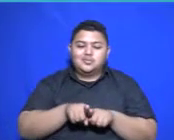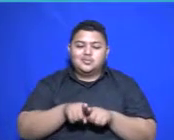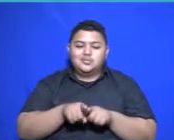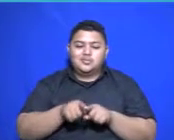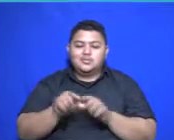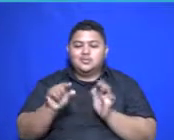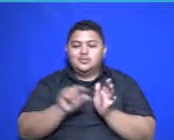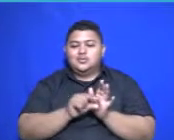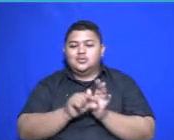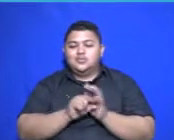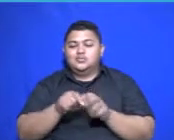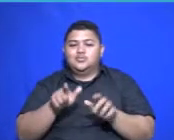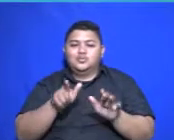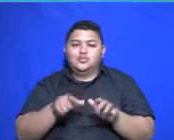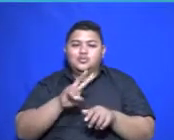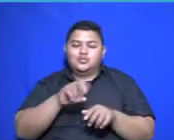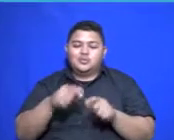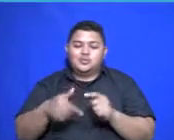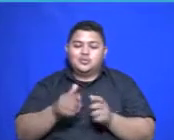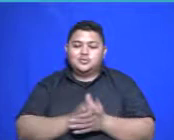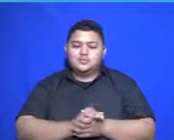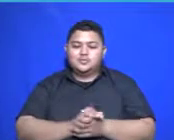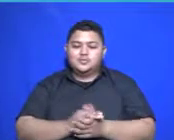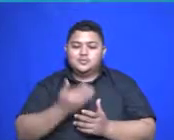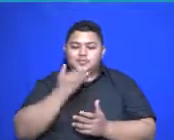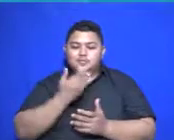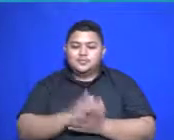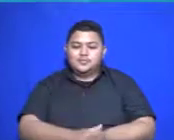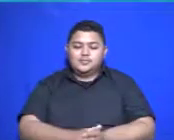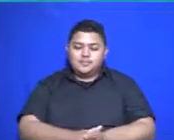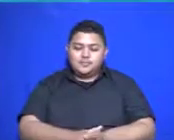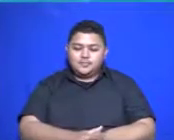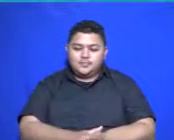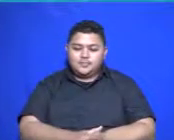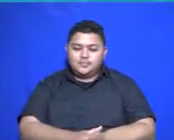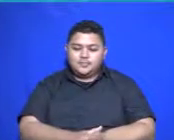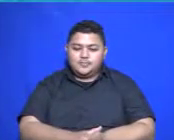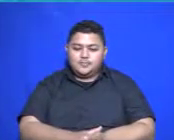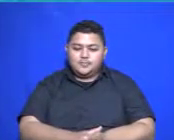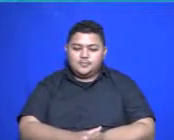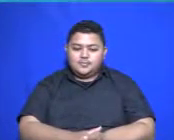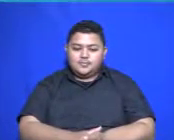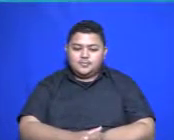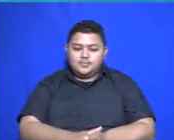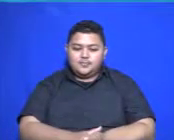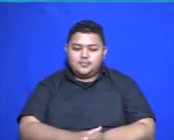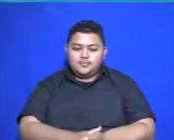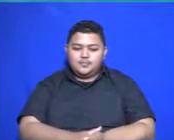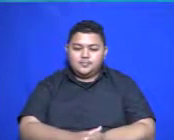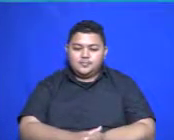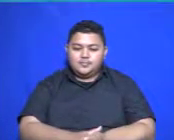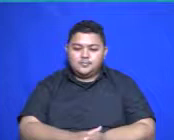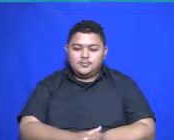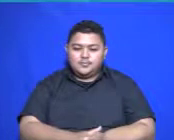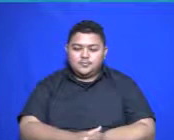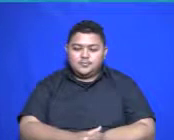Undang-Undang Nomor 7 tahun 2019. Terima kasih. Coba Mbak Risa. Atau ada lanjutan?